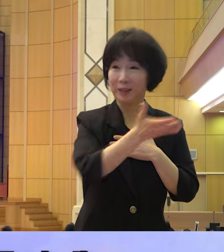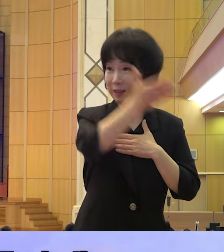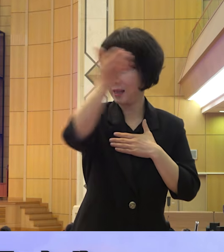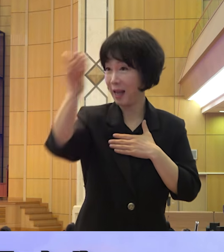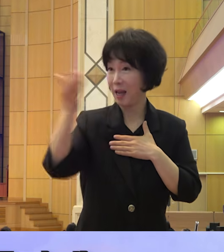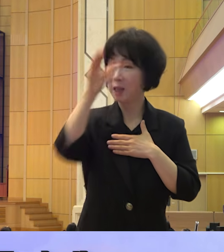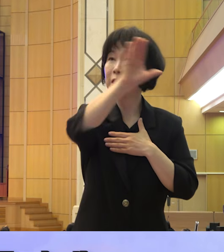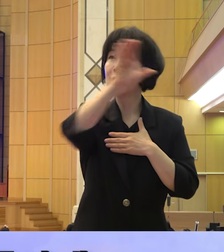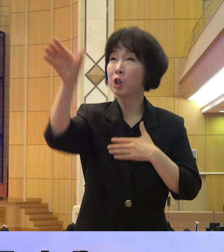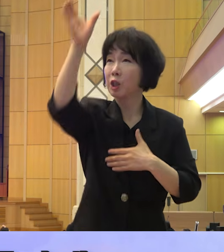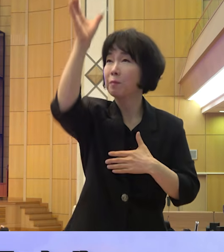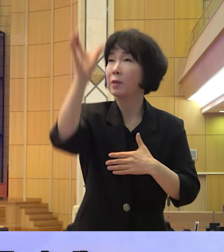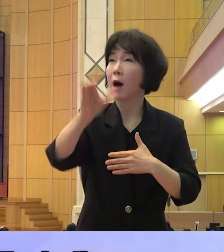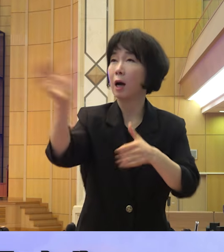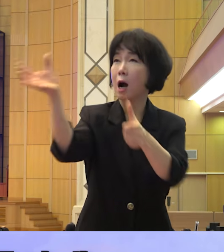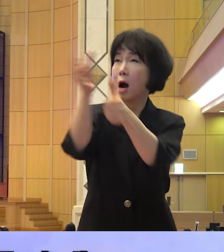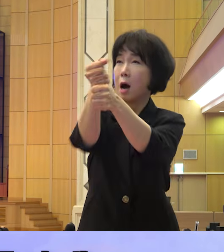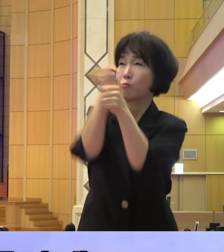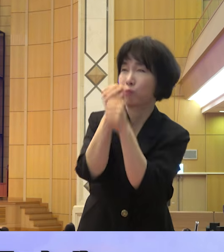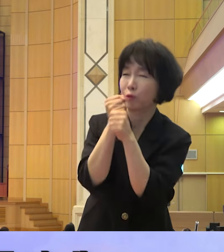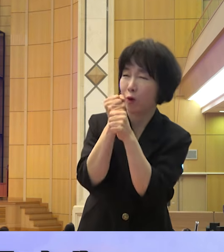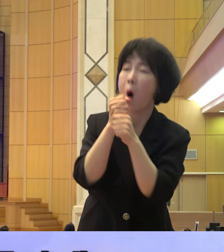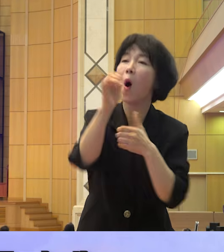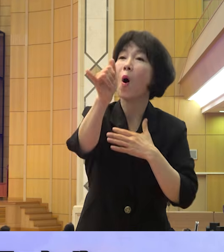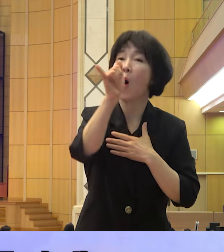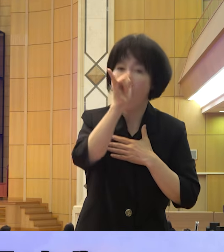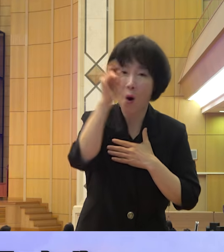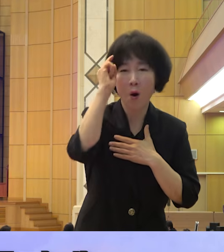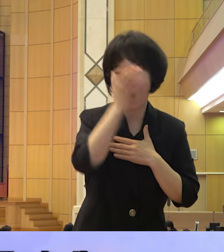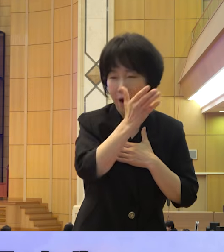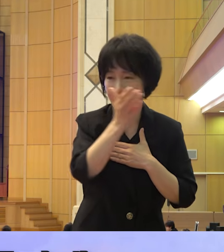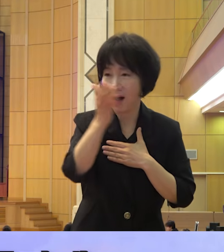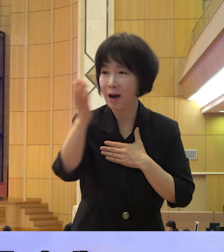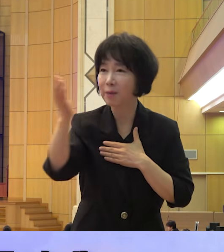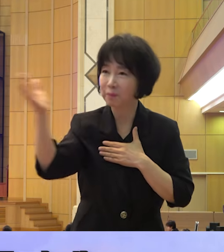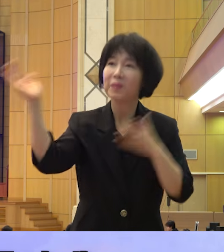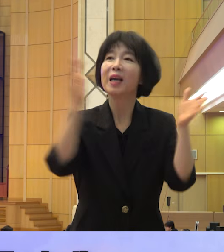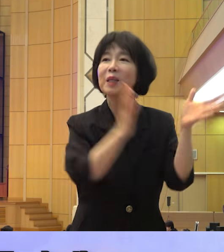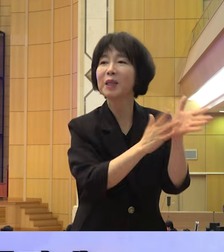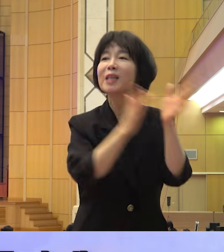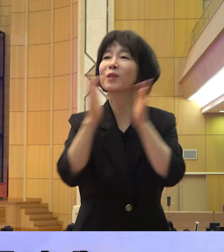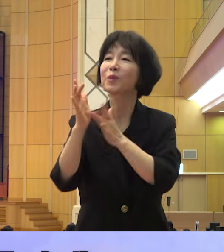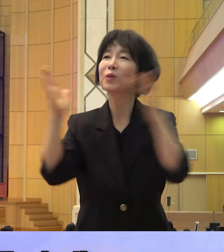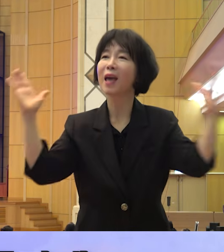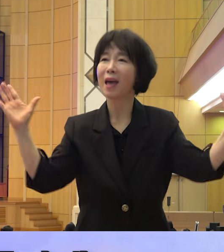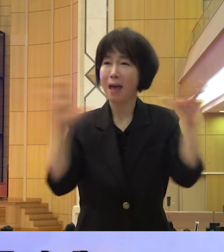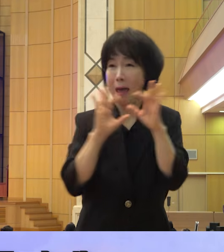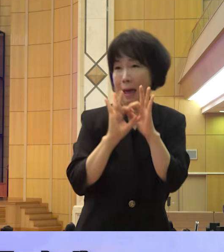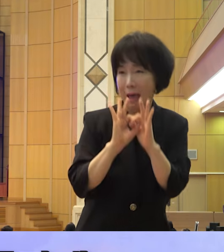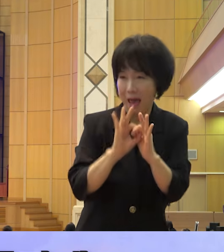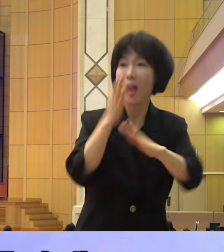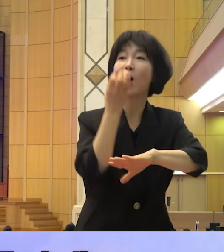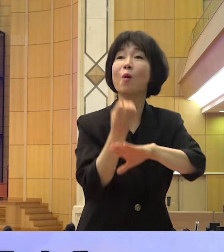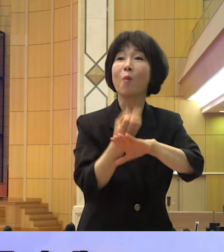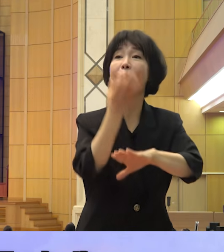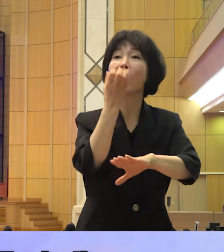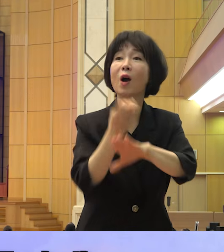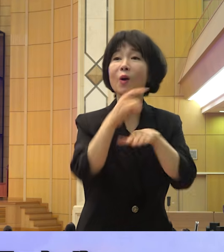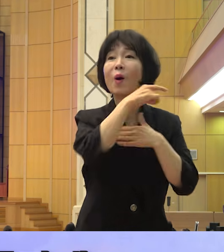어디든지 그대는 십자가 붙들고 있는가.